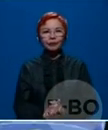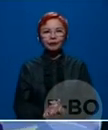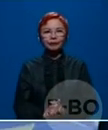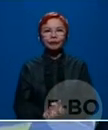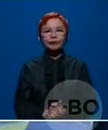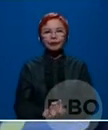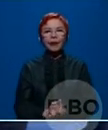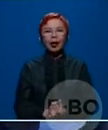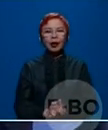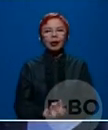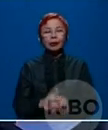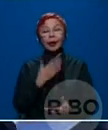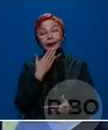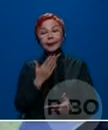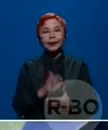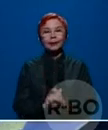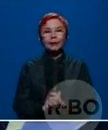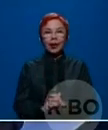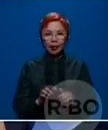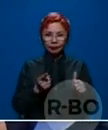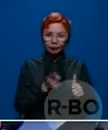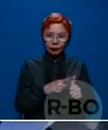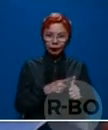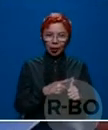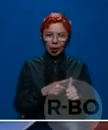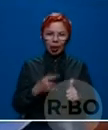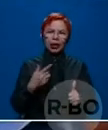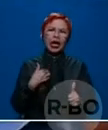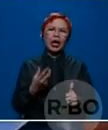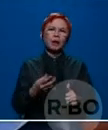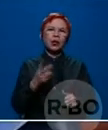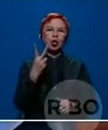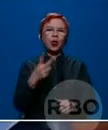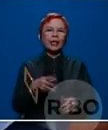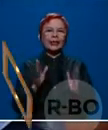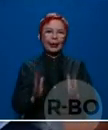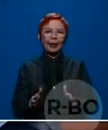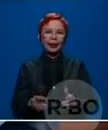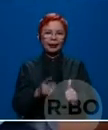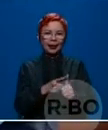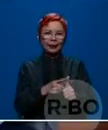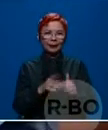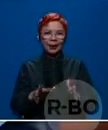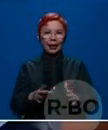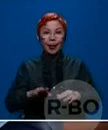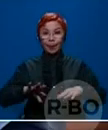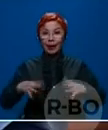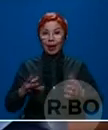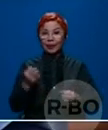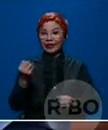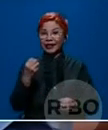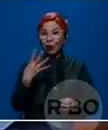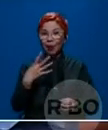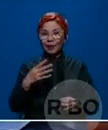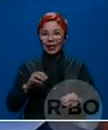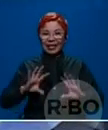Terima kasih Pak Anis pertama Tentu saya kan punya dua segmen yang pertama adalah bagaimana menjawab tentang